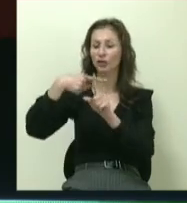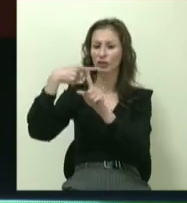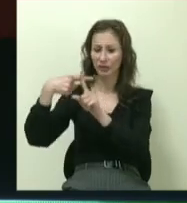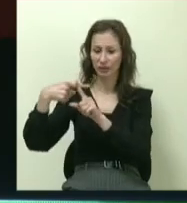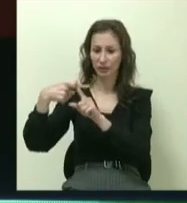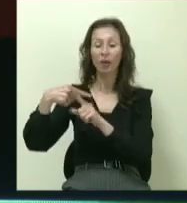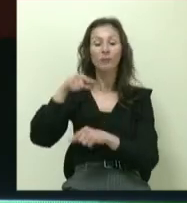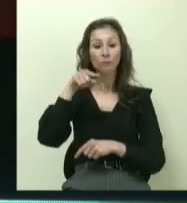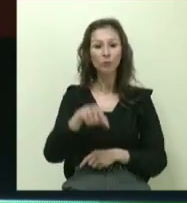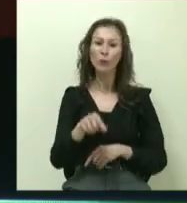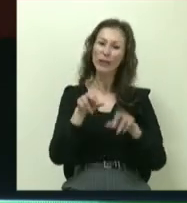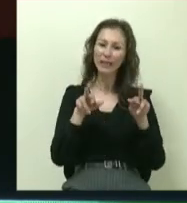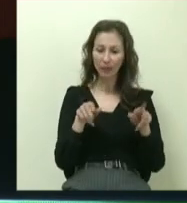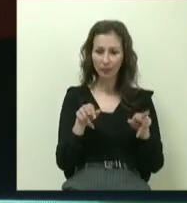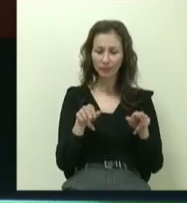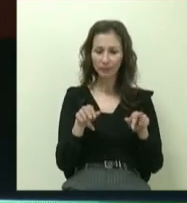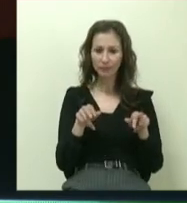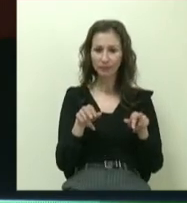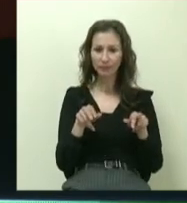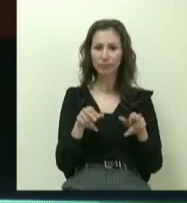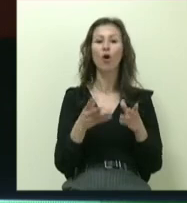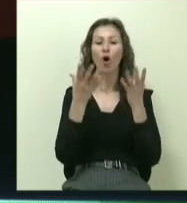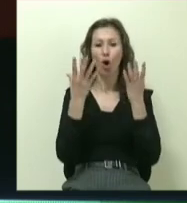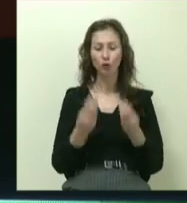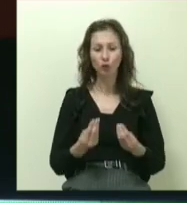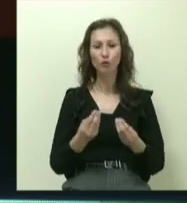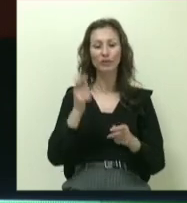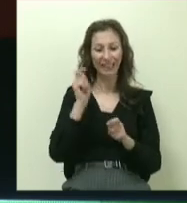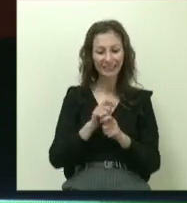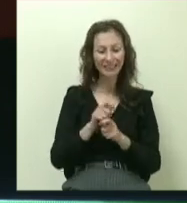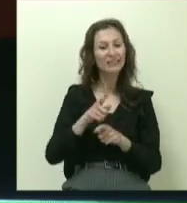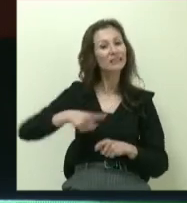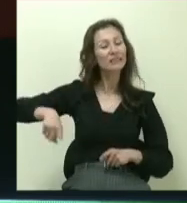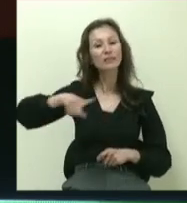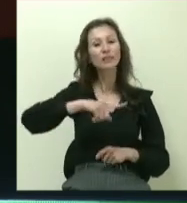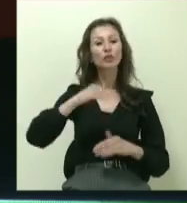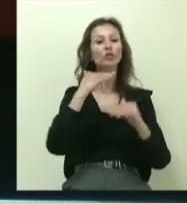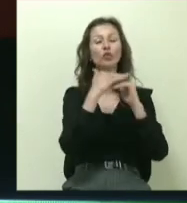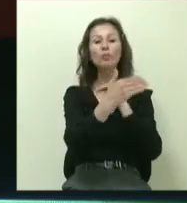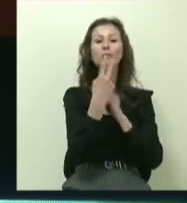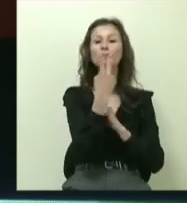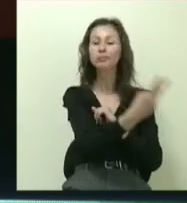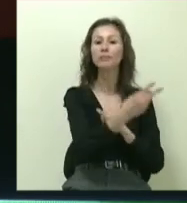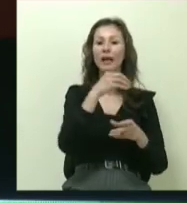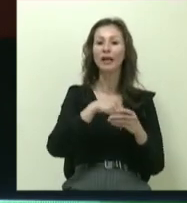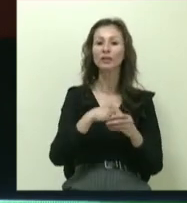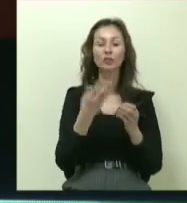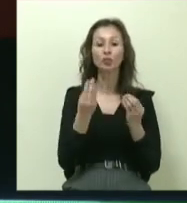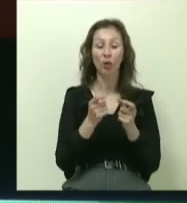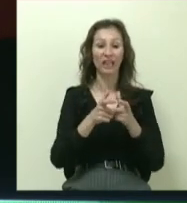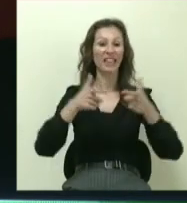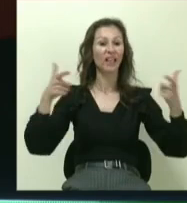ve bu tipi oluşum Eylem etkileri bunların toplumsal etkileri geniş